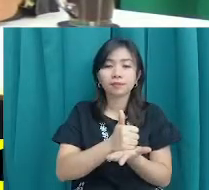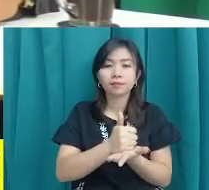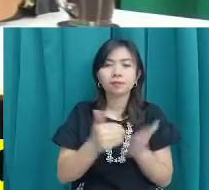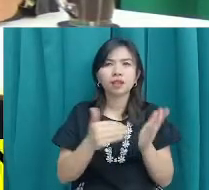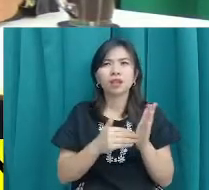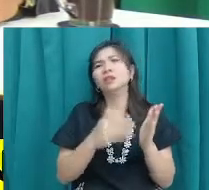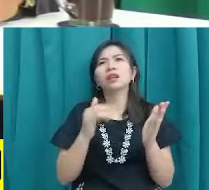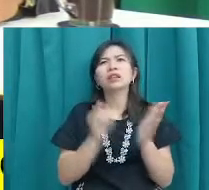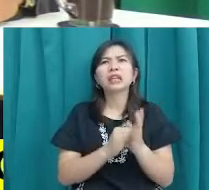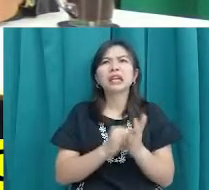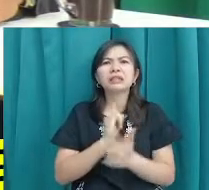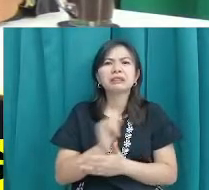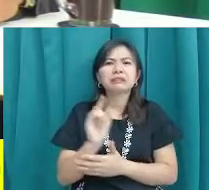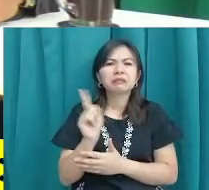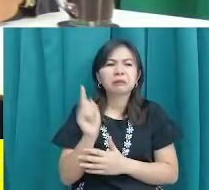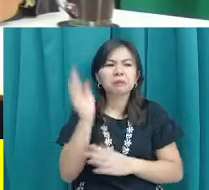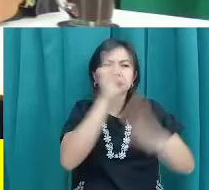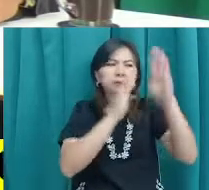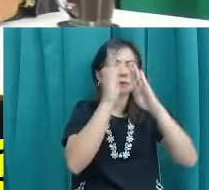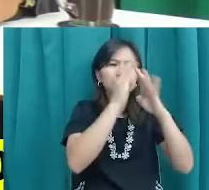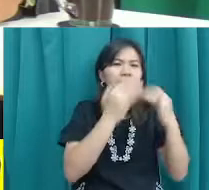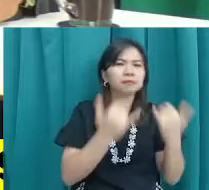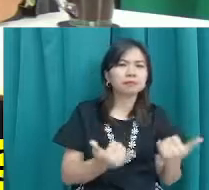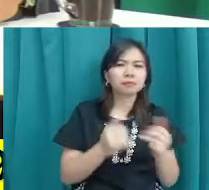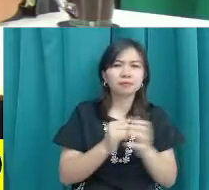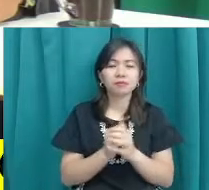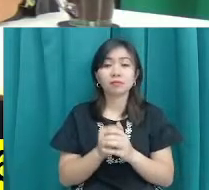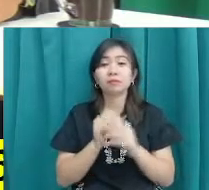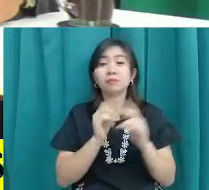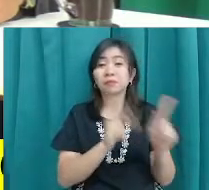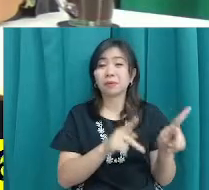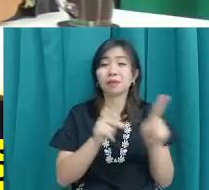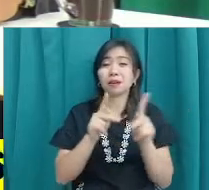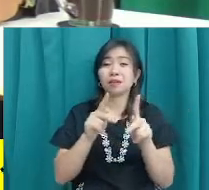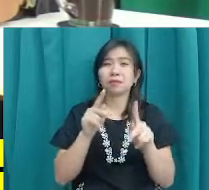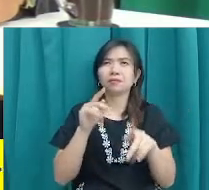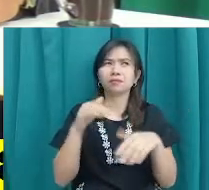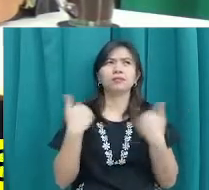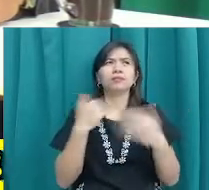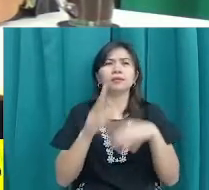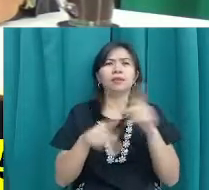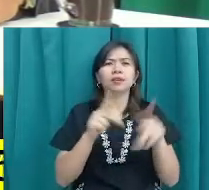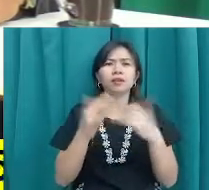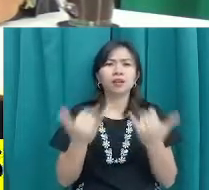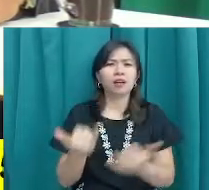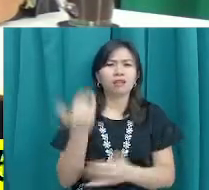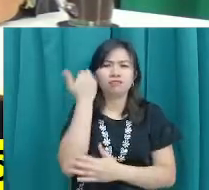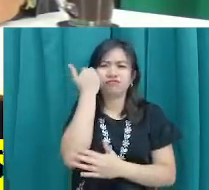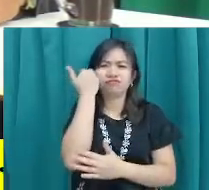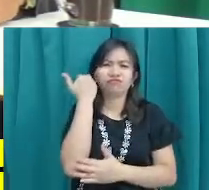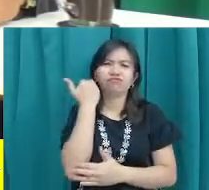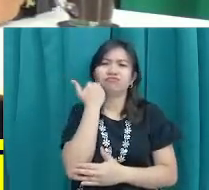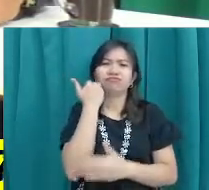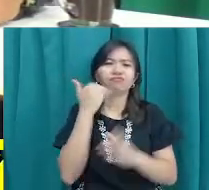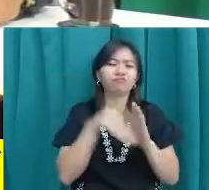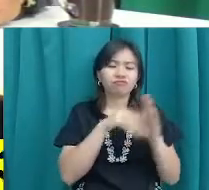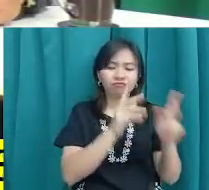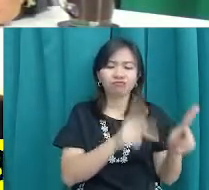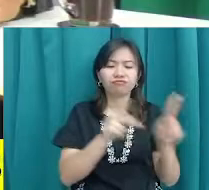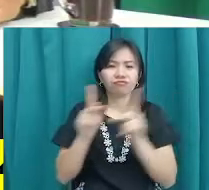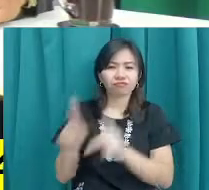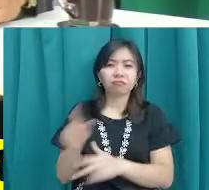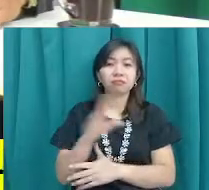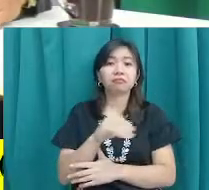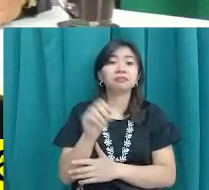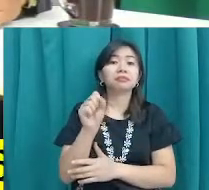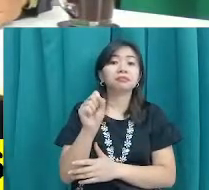sa mga kabataan ngayon. Kulang sa preparasyon. Yes, alam mo, kaya nga napaka... Magpiprepare sila on the spot. Yes, totoo yan, totoo